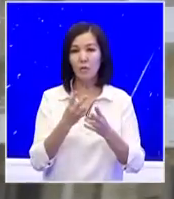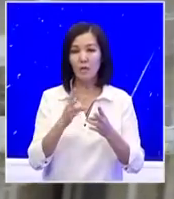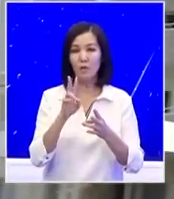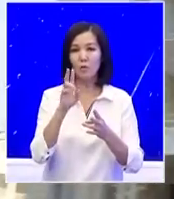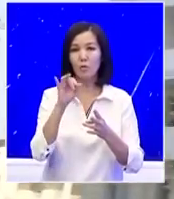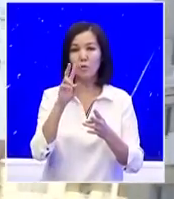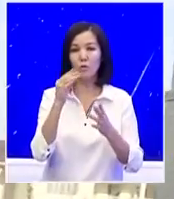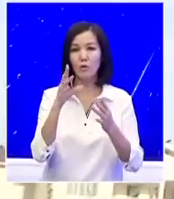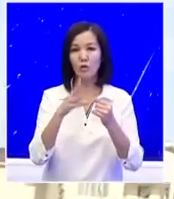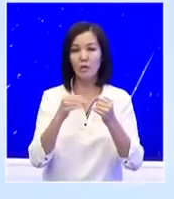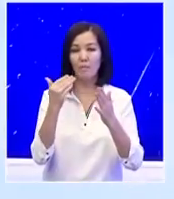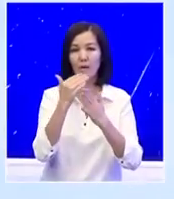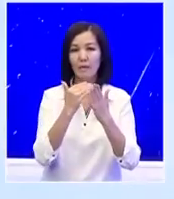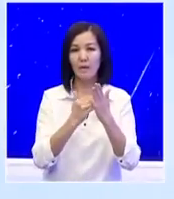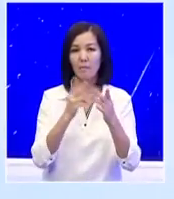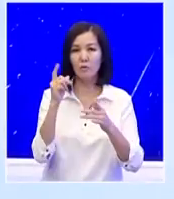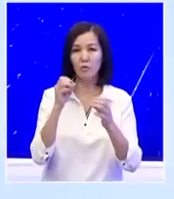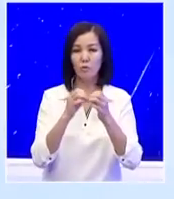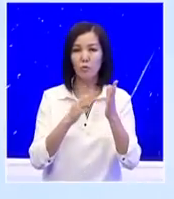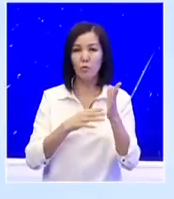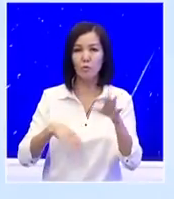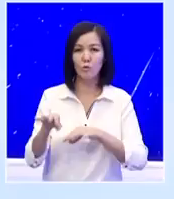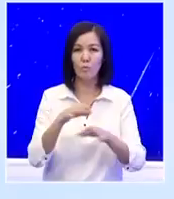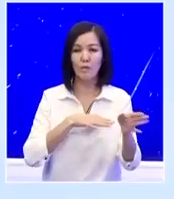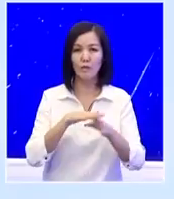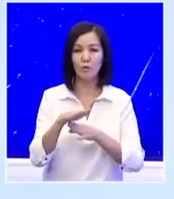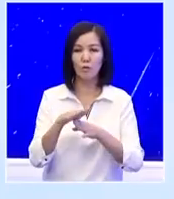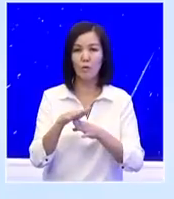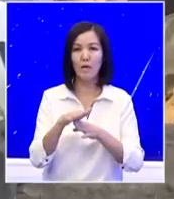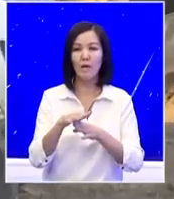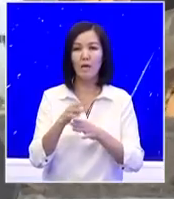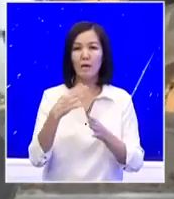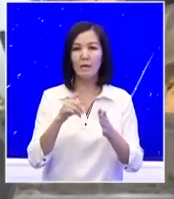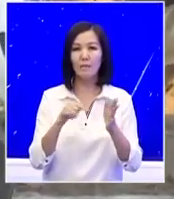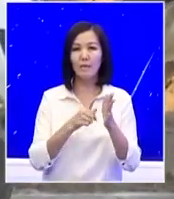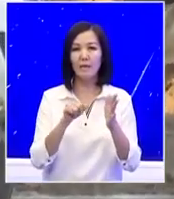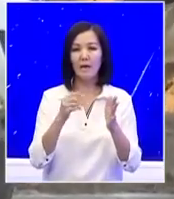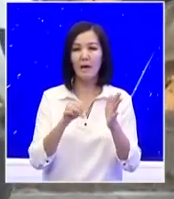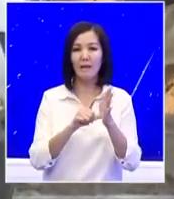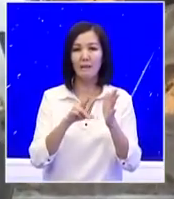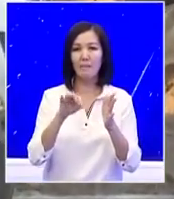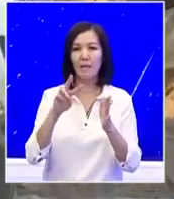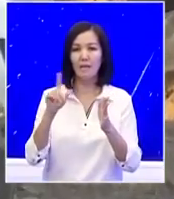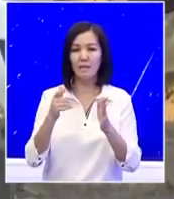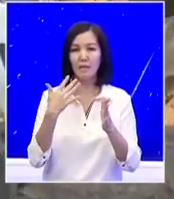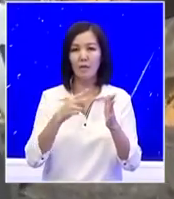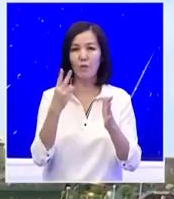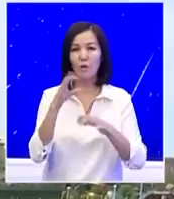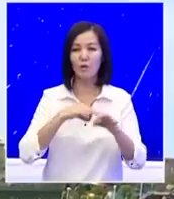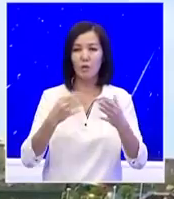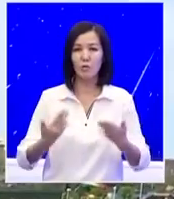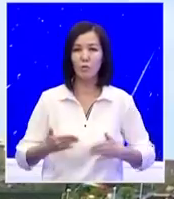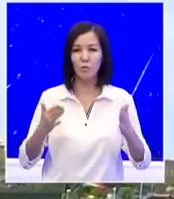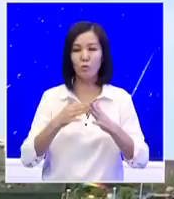жер бағдарламасы шеңберінде 119 жобаны жүзеге асыруға 41,6 миллиард теңге қарастырылған. Оның ішінде 52 жоба тұрғын үй